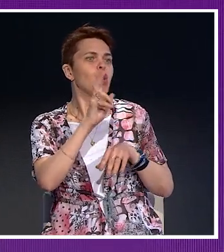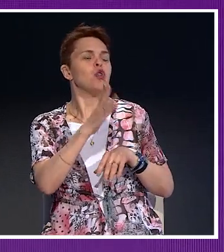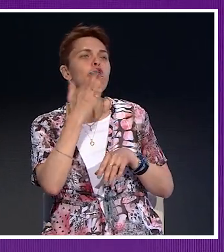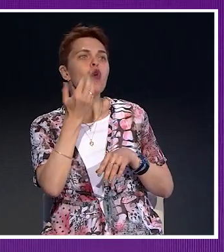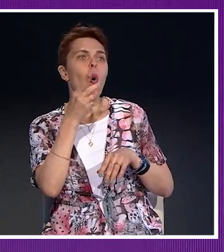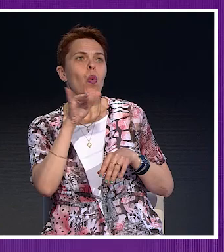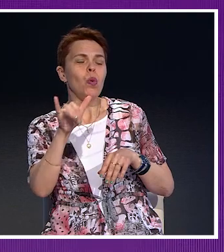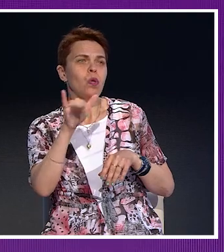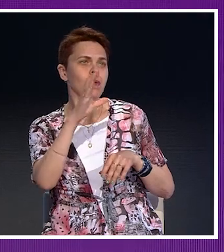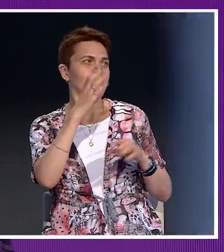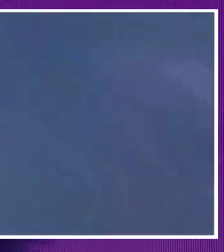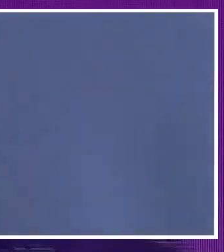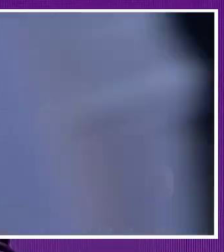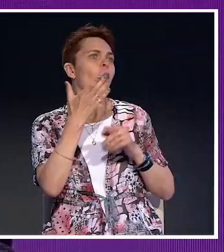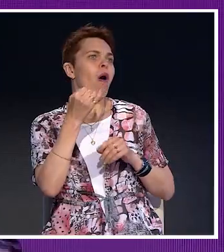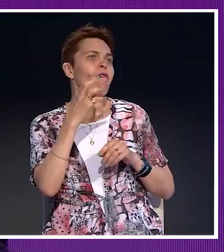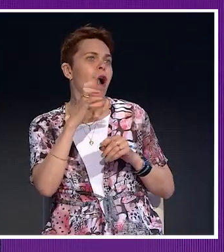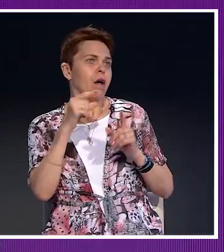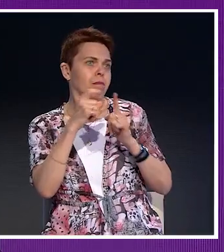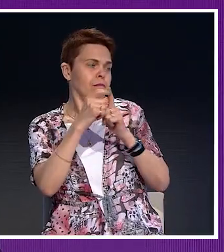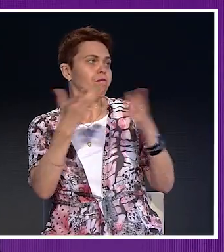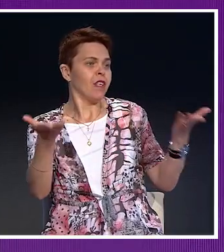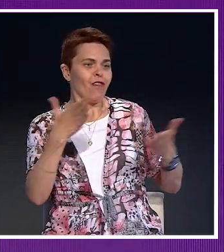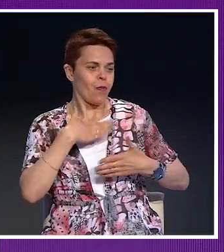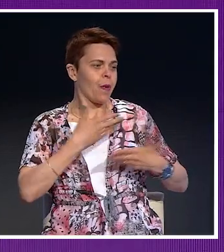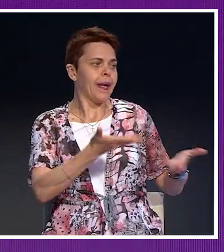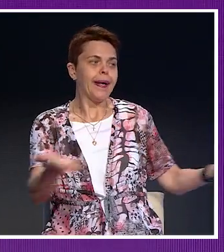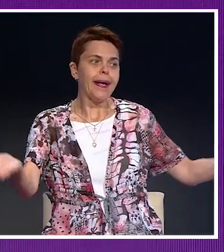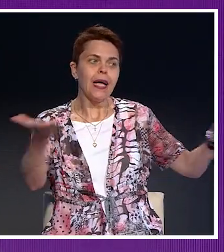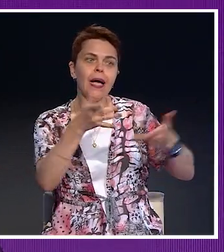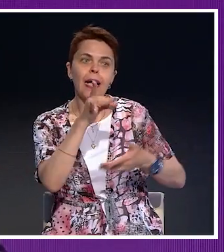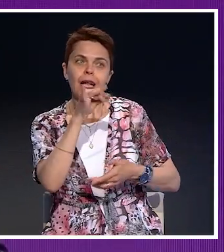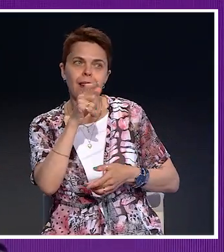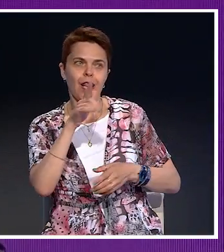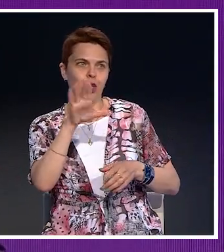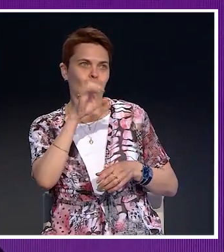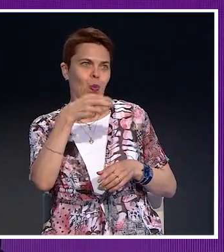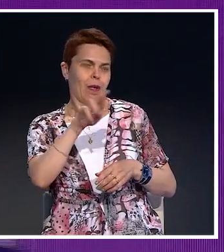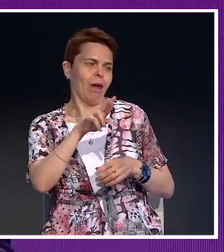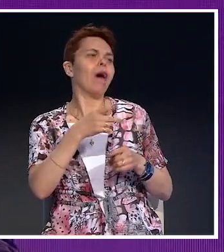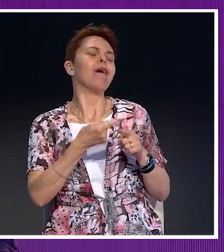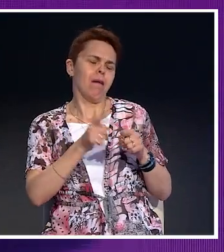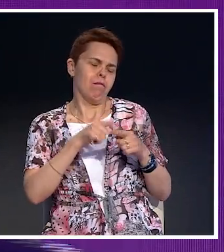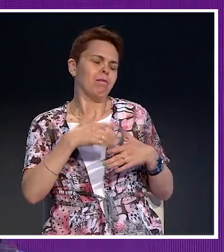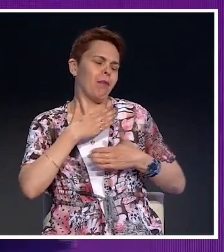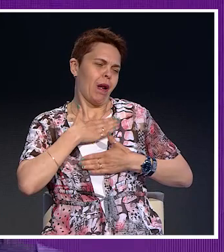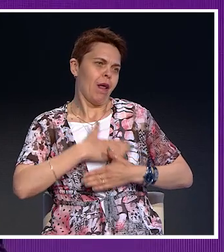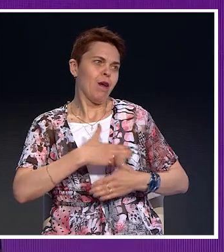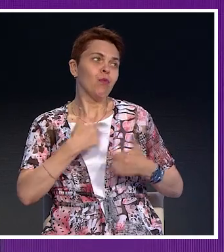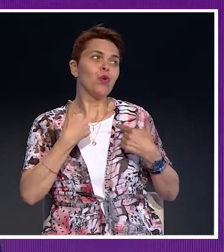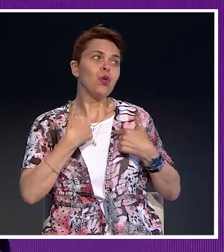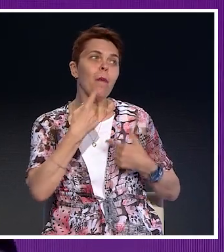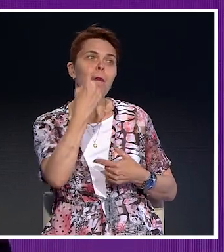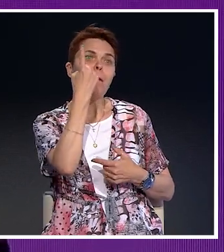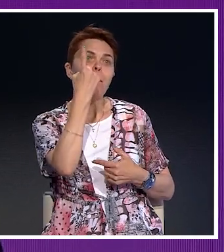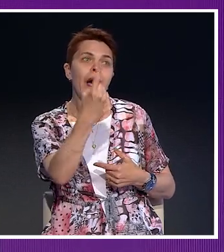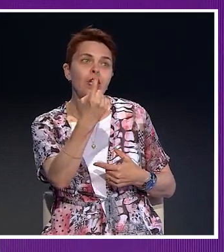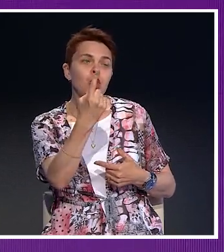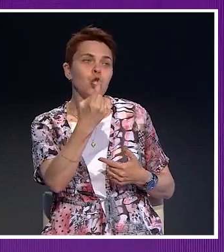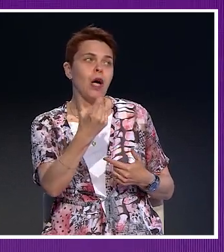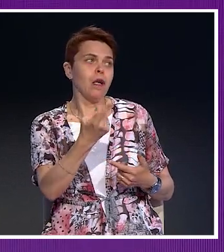«Свобода слова» на каналі ICTV. Ми перебуваємо фактично в рідній для мене студії, і я з приємністю оголошую, що перша